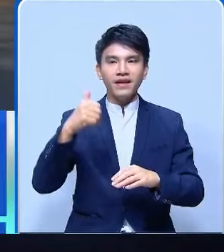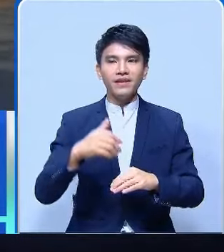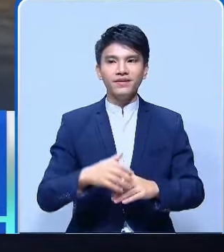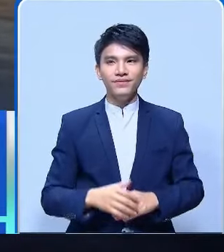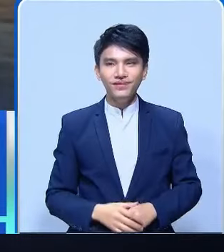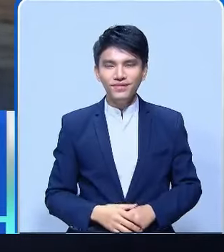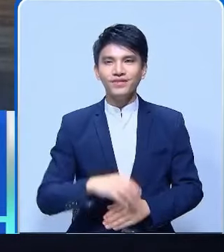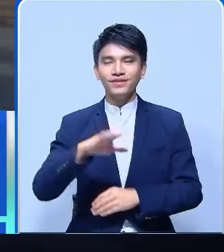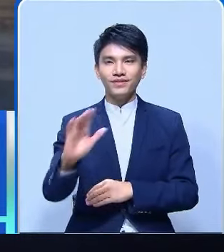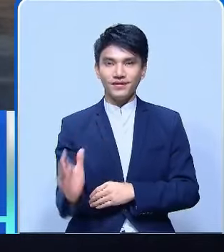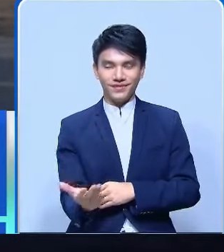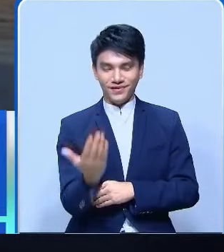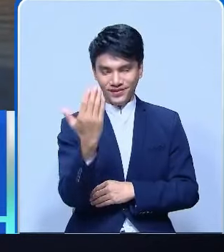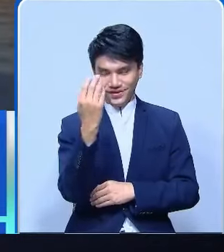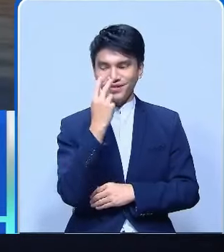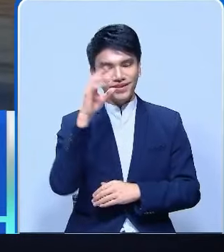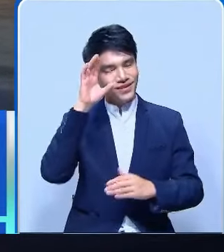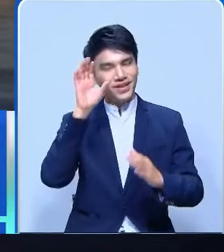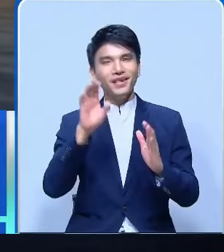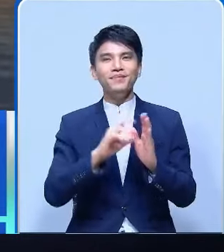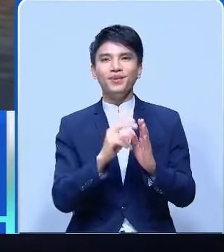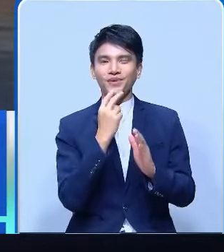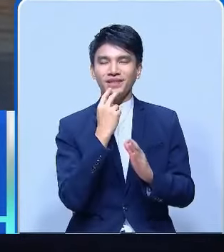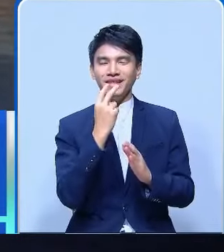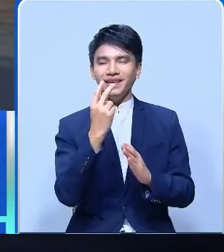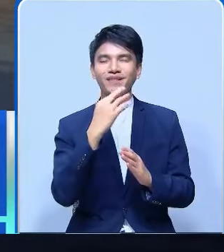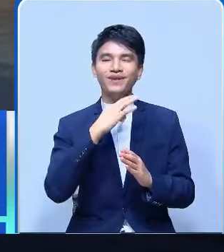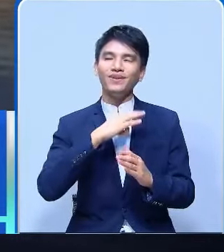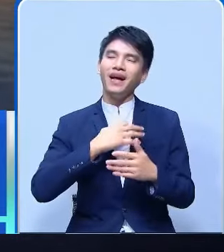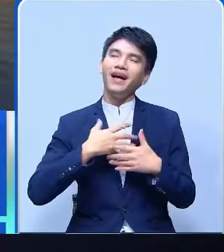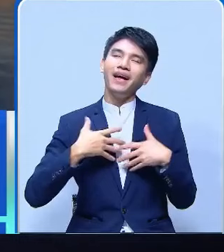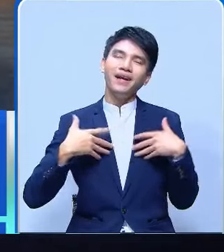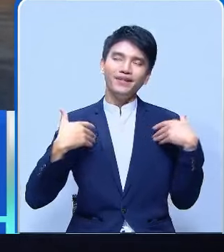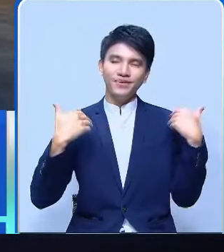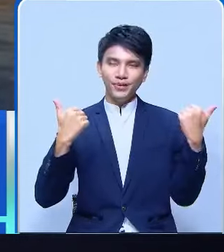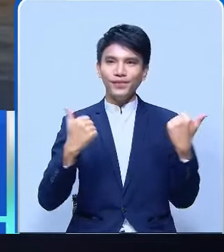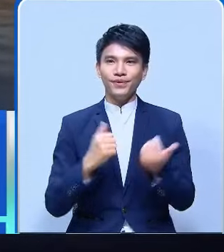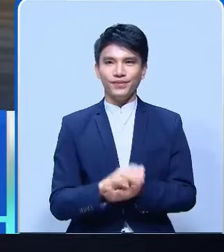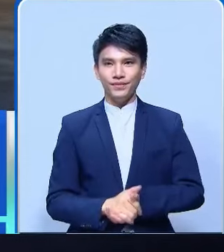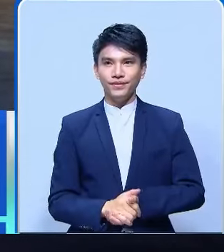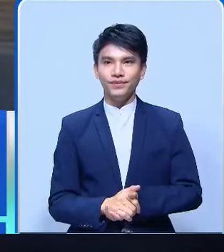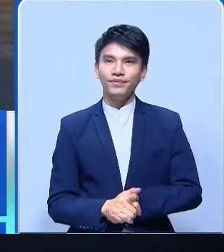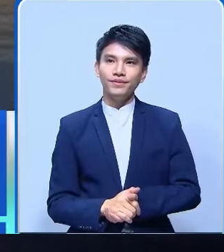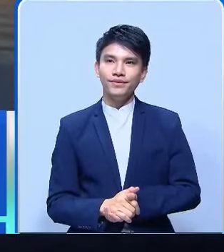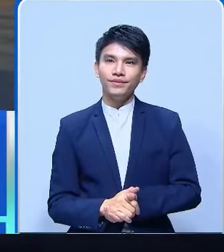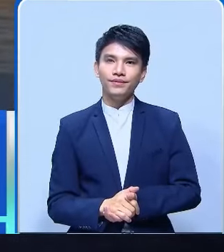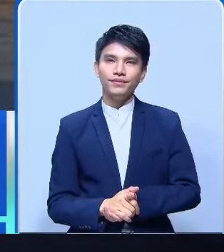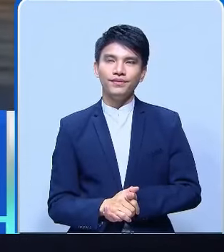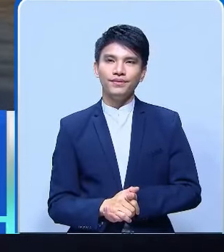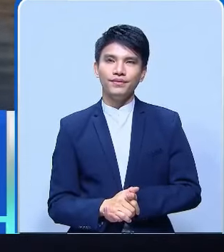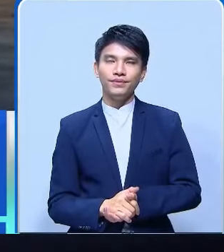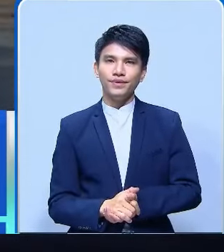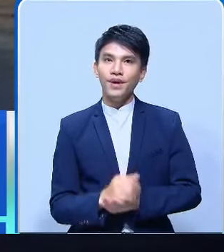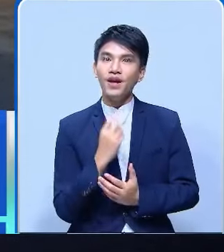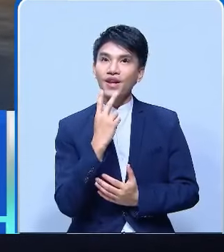ช้าเช้าแบบนี้ได้เห็นภาพแบบนี้เนี่ย มันก็รู้สึกสบายตาสบายใจนะคะ ดูแล้